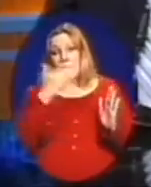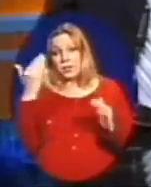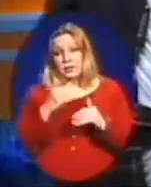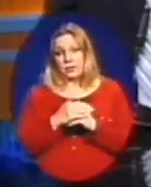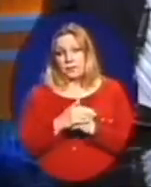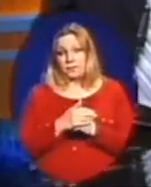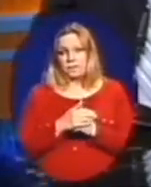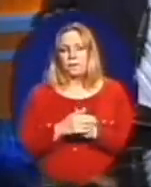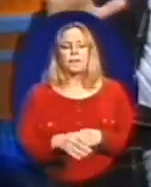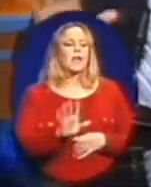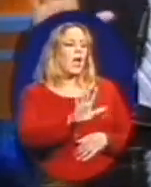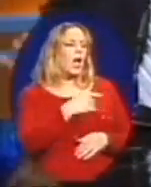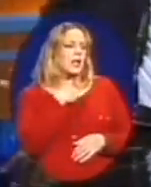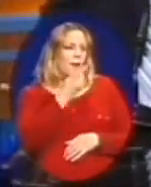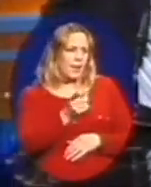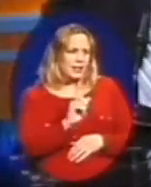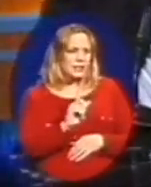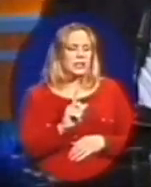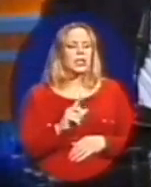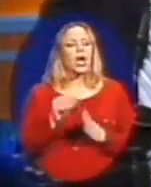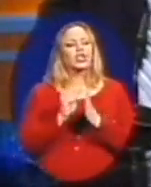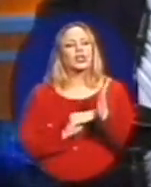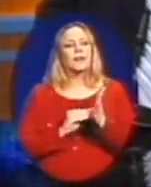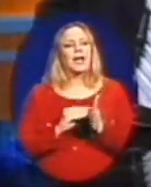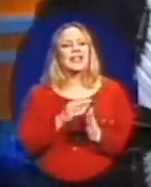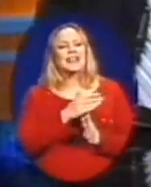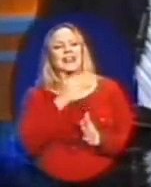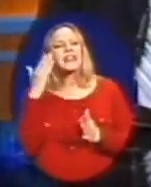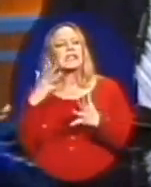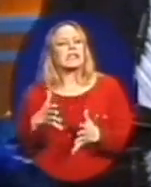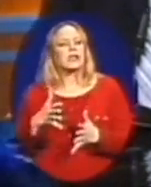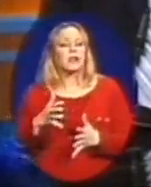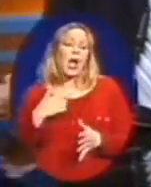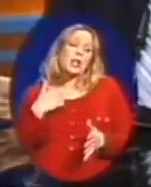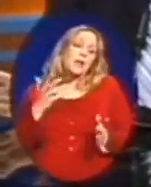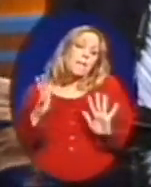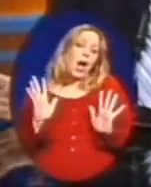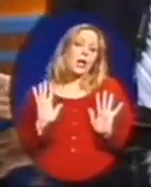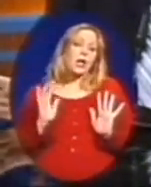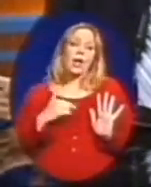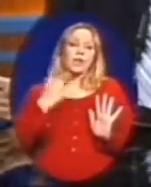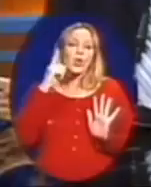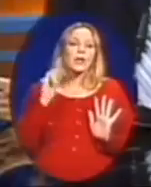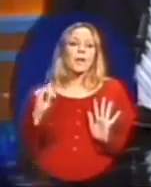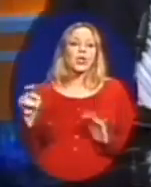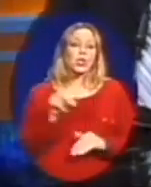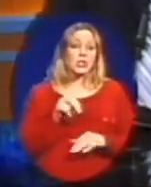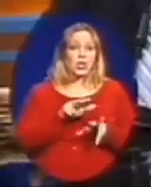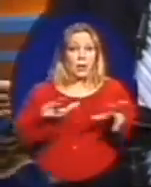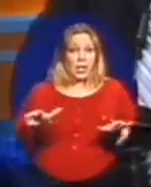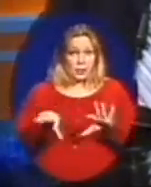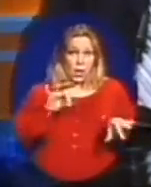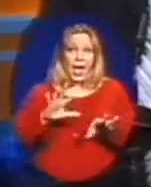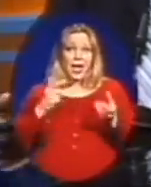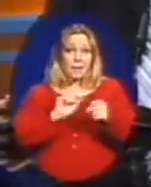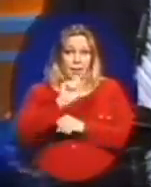אבל, לא, אני אמרתי שהרשימה תהיה ניצית, אני מעריך. אבל אנחנו עוד לא יודעים מהו נושא מערכת הבחירות. האם